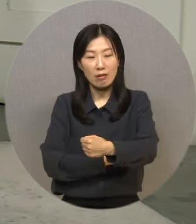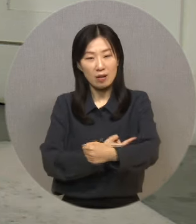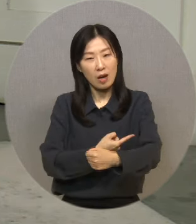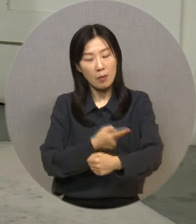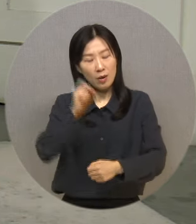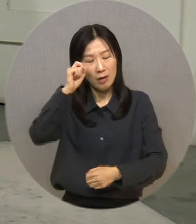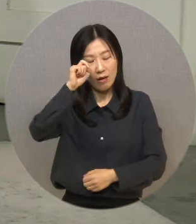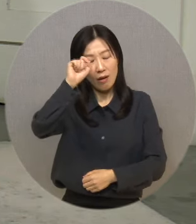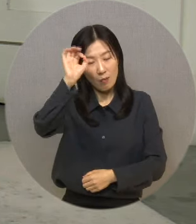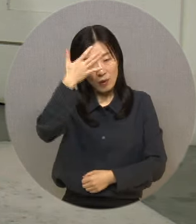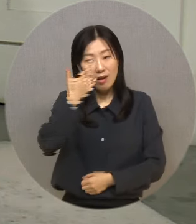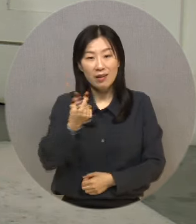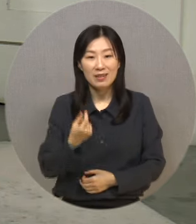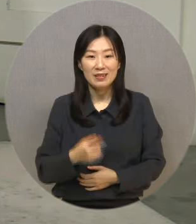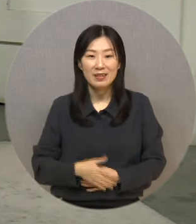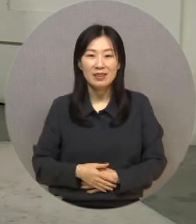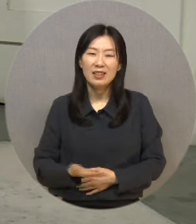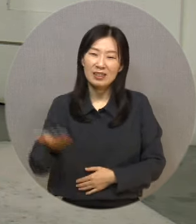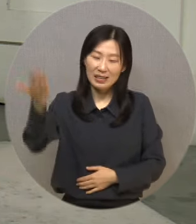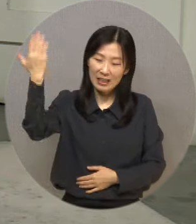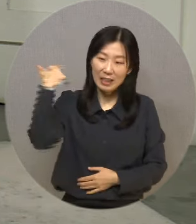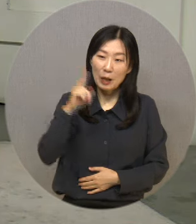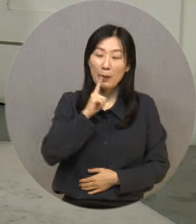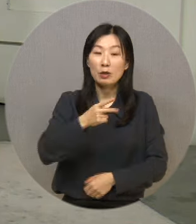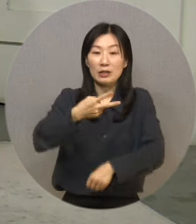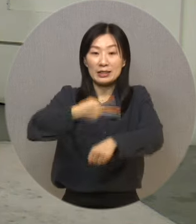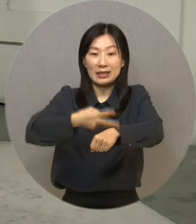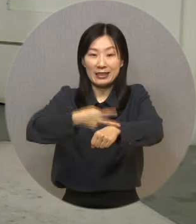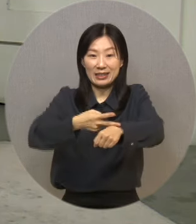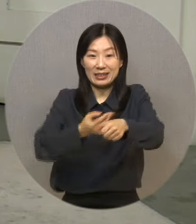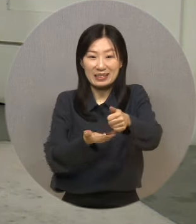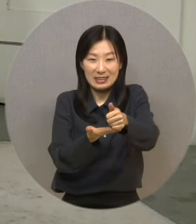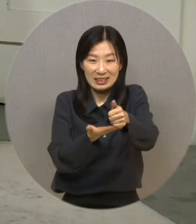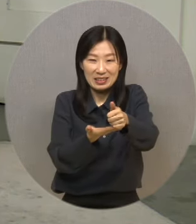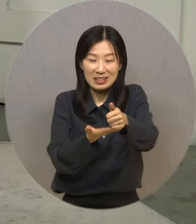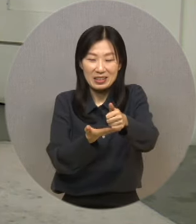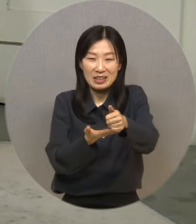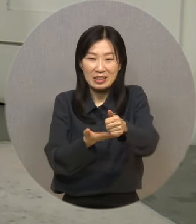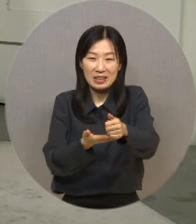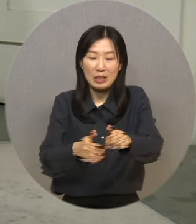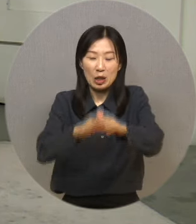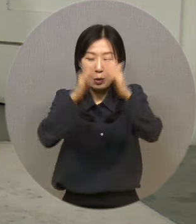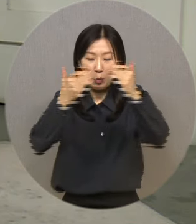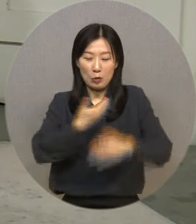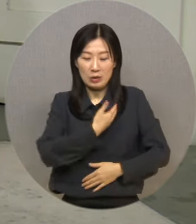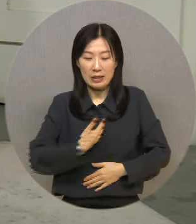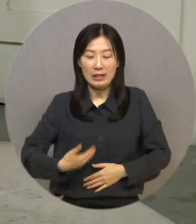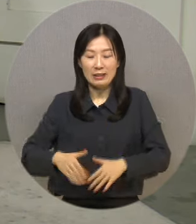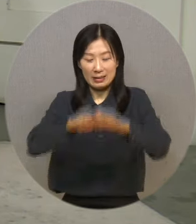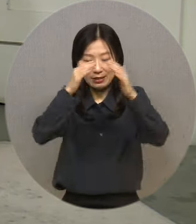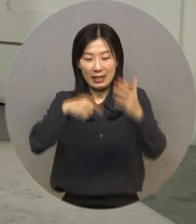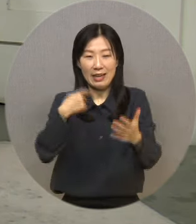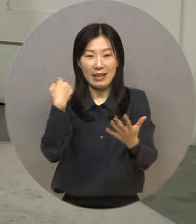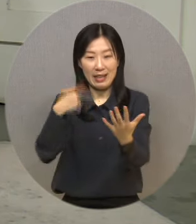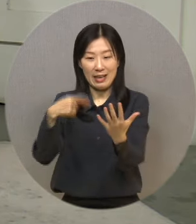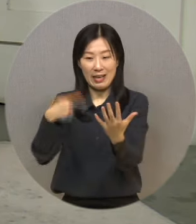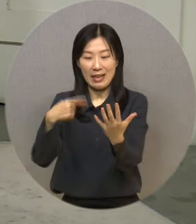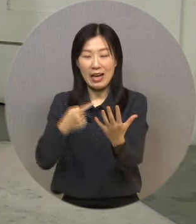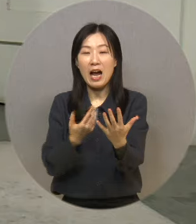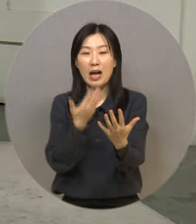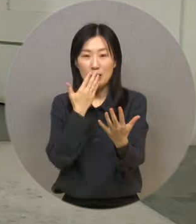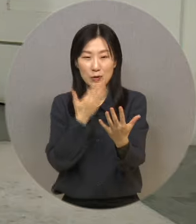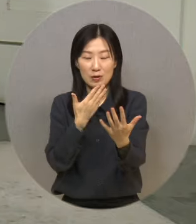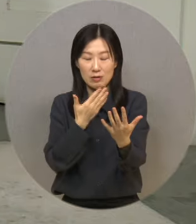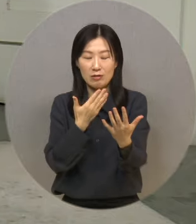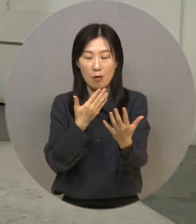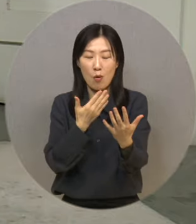거야. 그러니까 옛날 말로 하면 스승님이야. 네. 예, 그래서 그냥 모든 제자들을 다 가르칠 수 있는 아, 대단하신 겁니다.